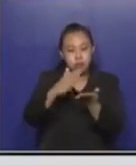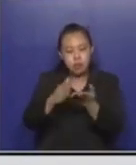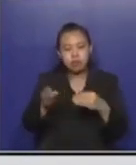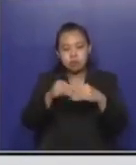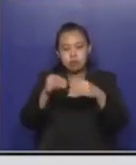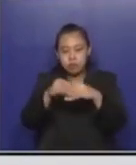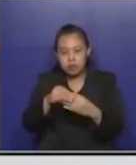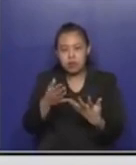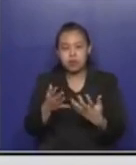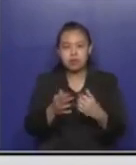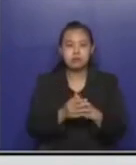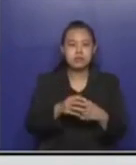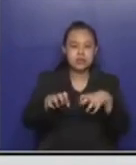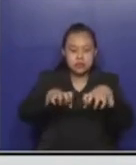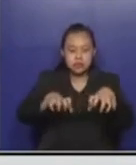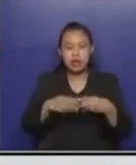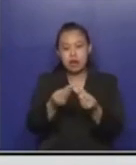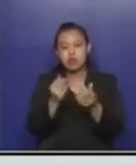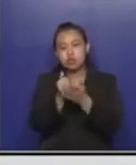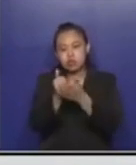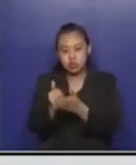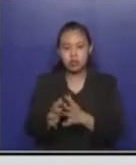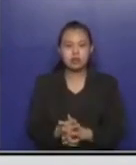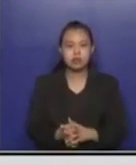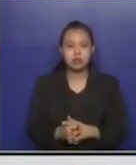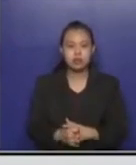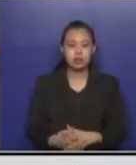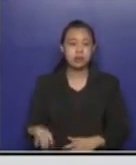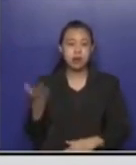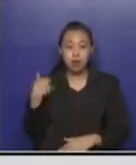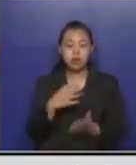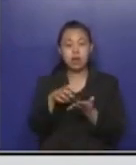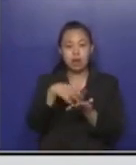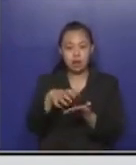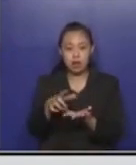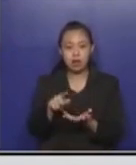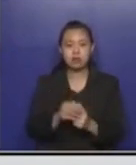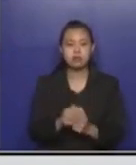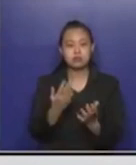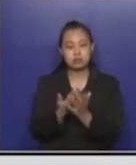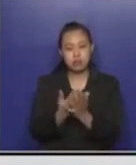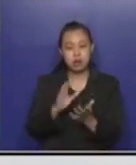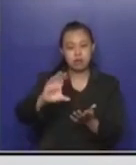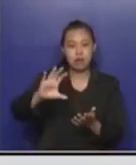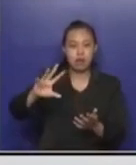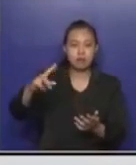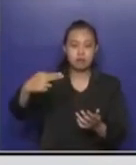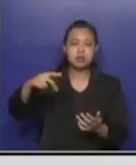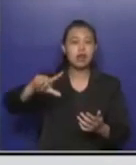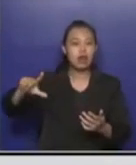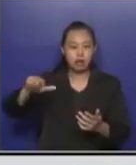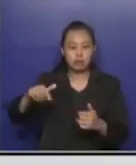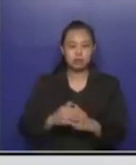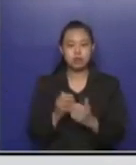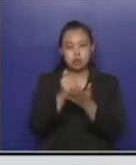ลับมาใกล้เคียงปกตินะคะซึ่งอย่างมาตรการที่ท่านเคยพูดไว้ว่าท่านจะช่วยอย่างวงเงิน 50,000 ล้านที่